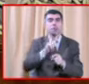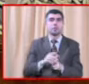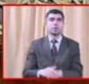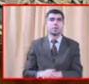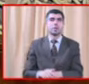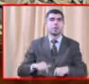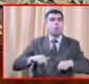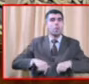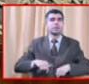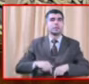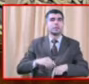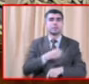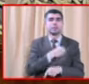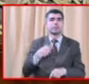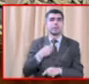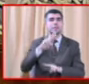الكلمة السيد الوزير.